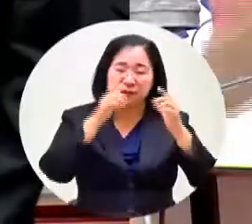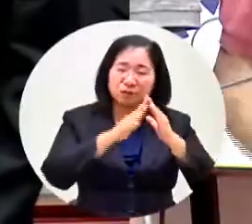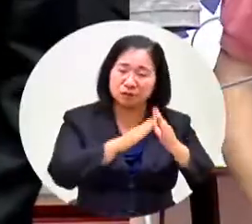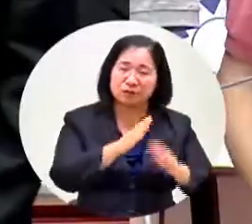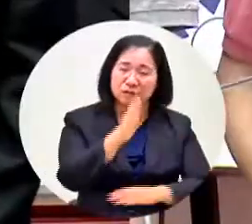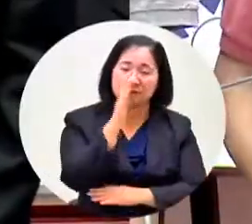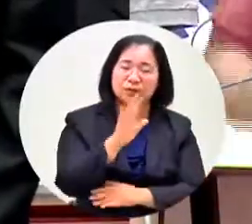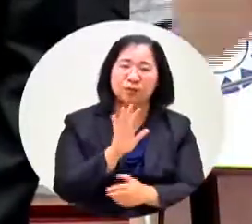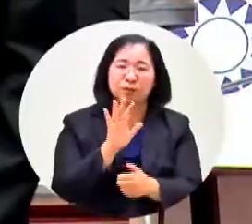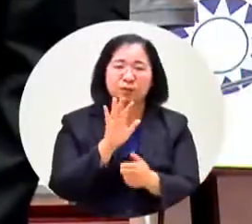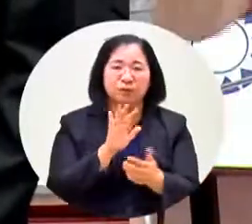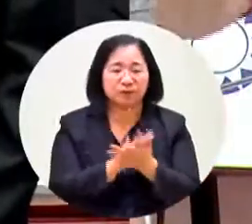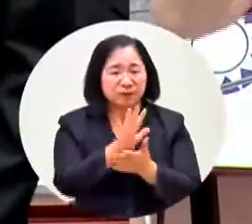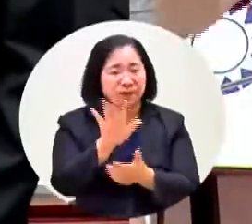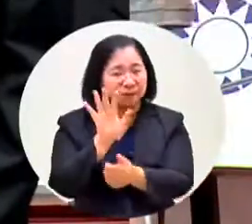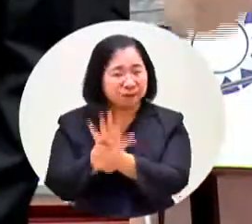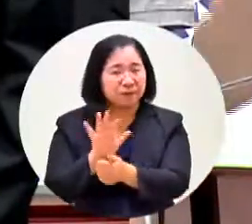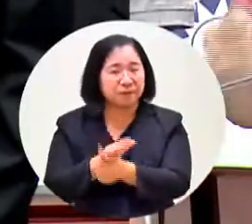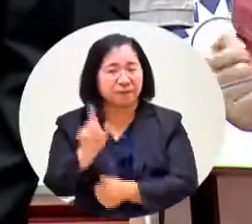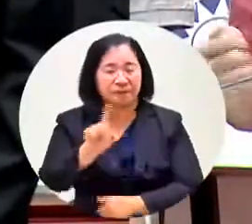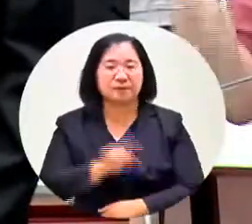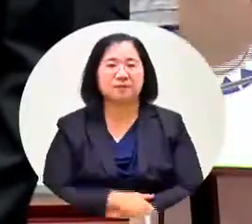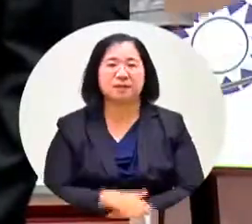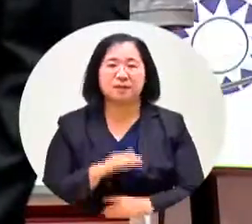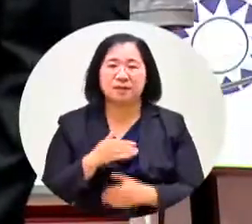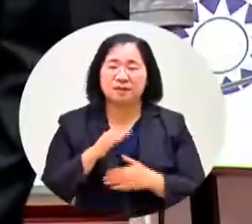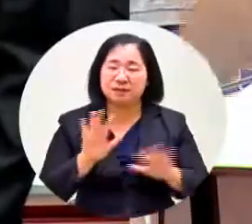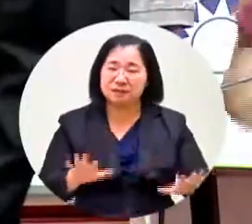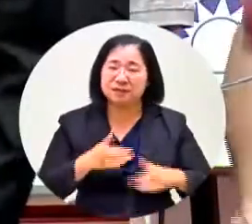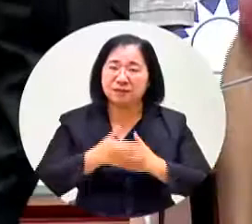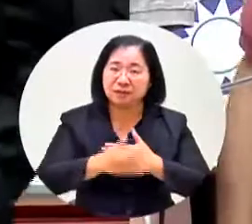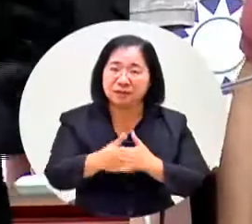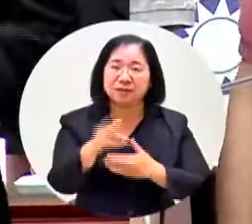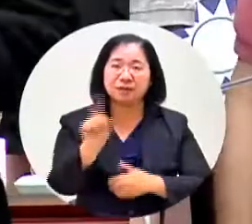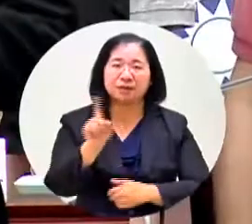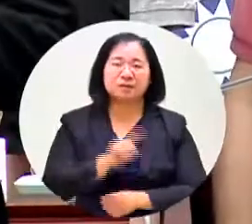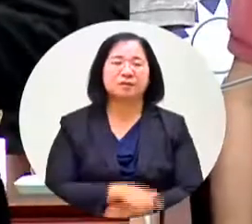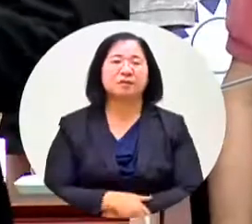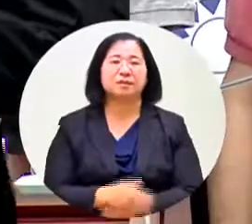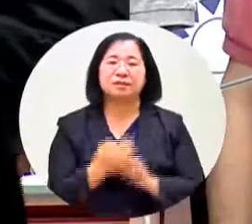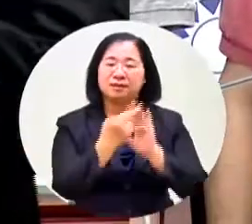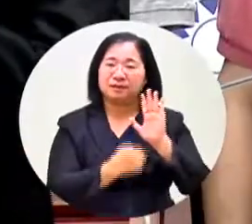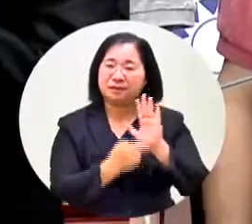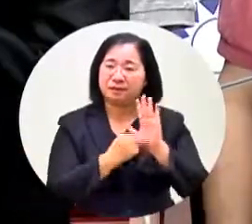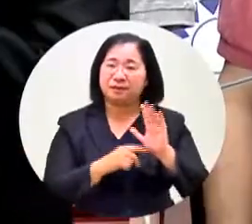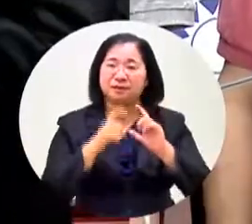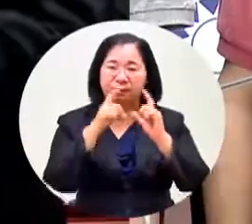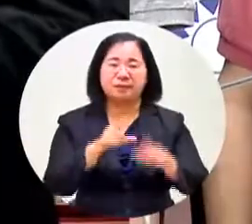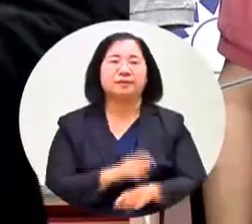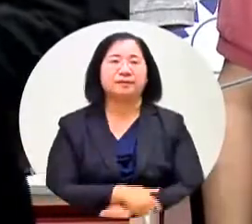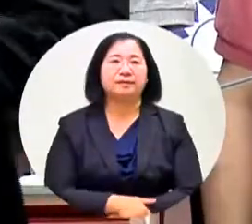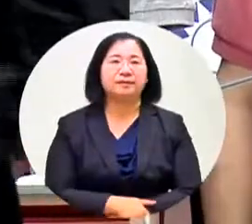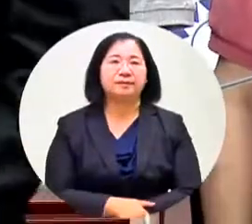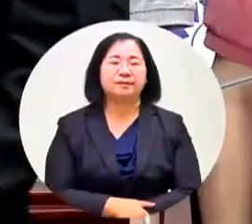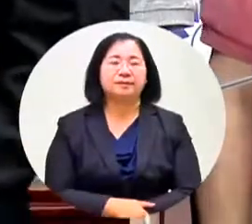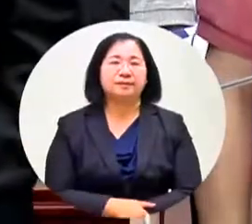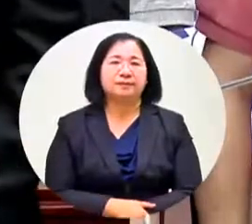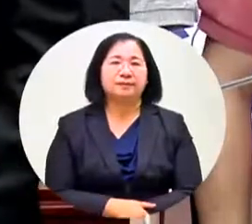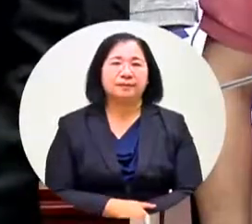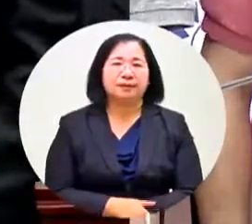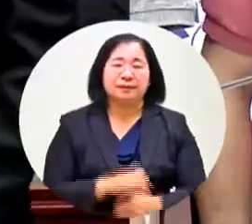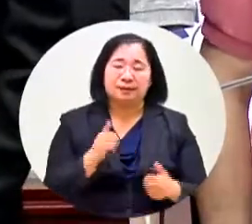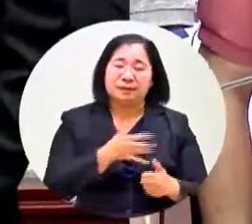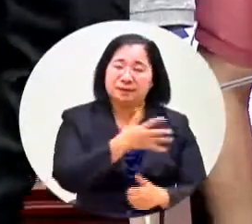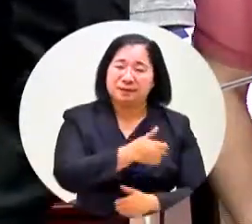因为这是行政院在主导的案子，高雄市政府未来可以帮助什么？还有现在的进度是到达